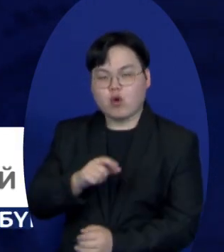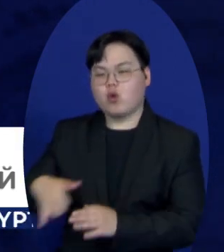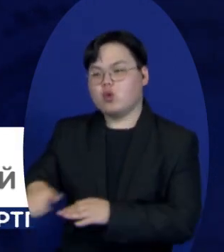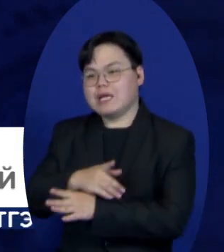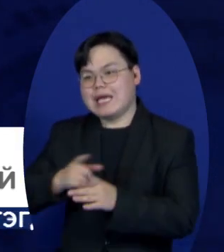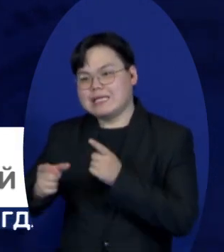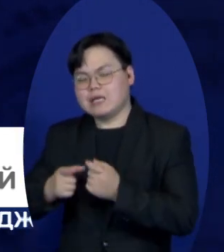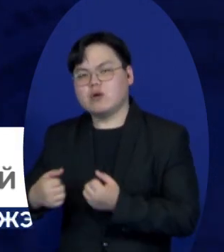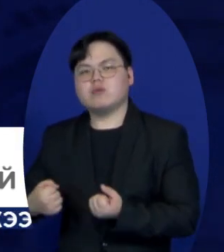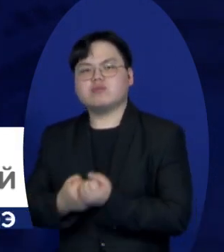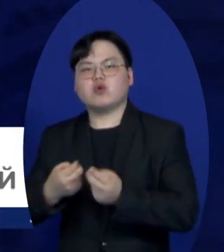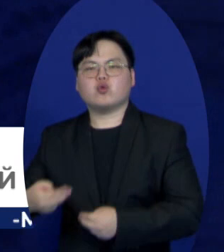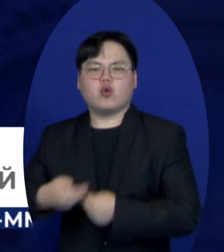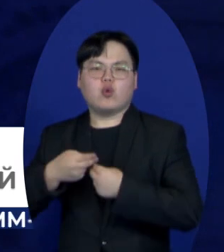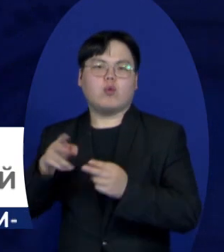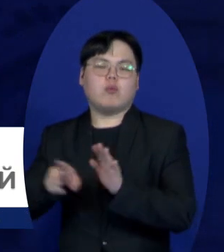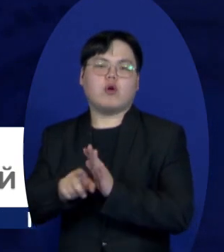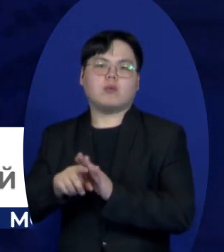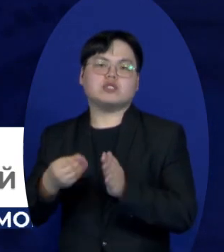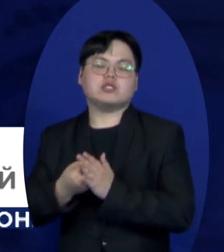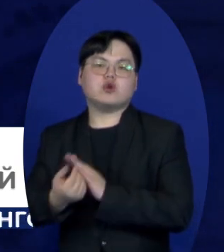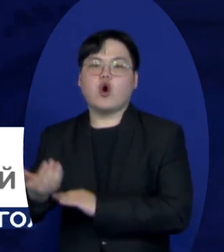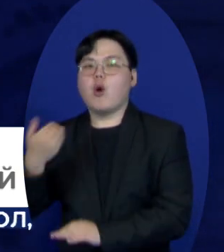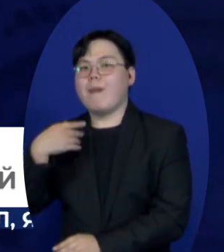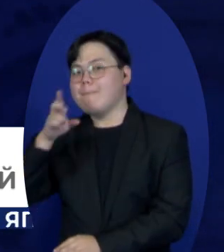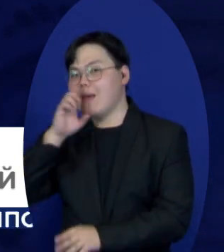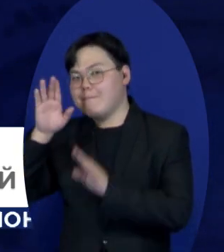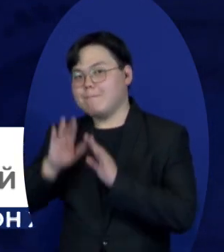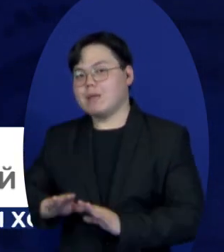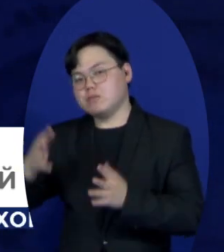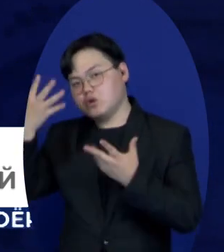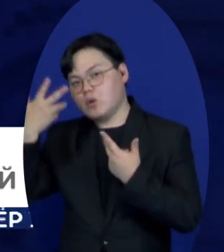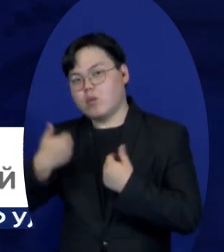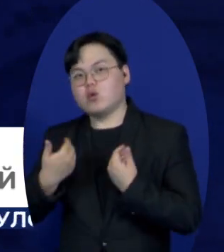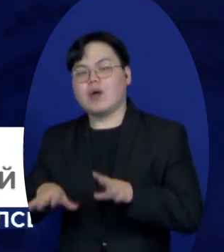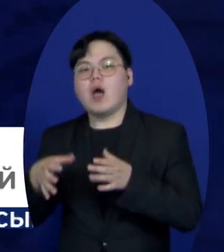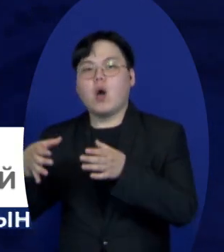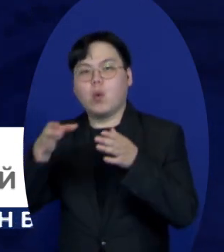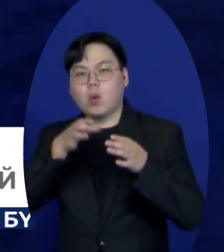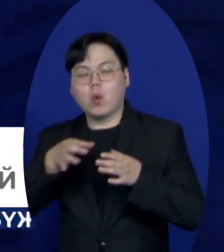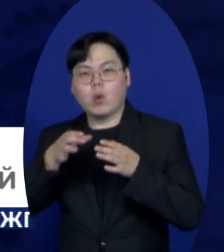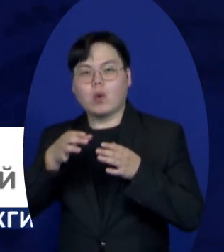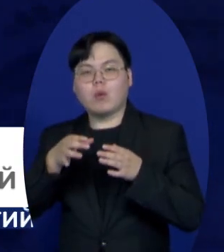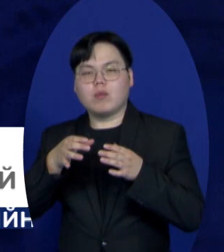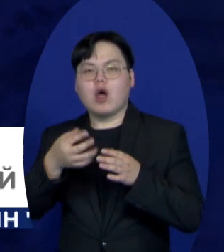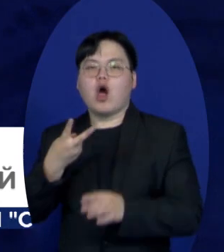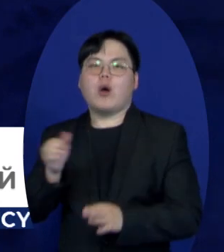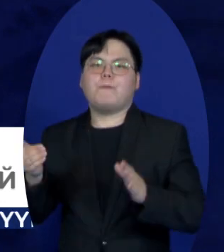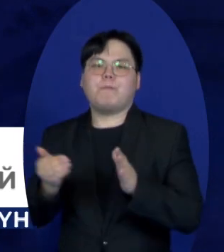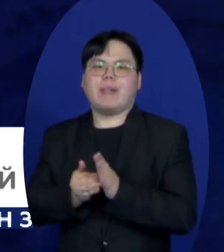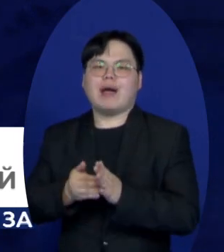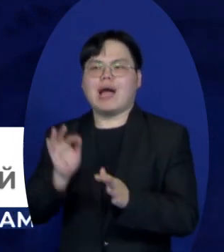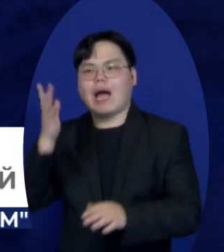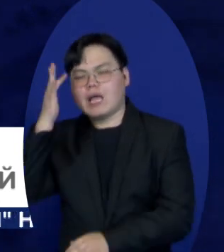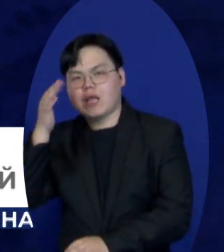нэмэртэй гэдгийг судлаачид хэлж байгаа юм. За жишээ нь өнгөрсөн одоо амралтын үеэр болсон Айрг наадам фестивалд 20 мянга гаруй одоо гадны татны